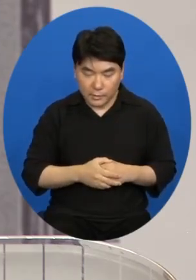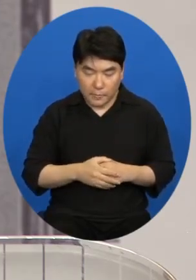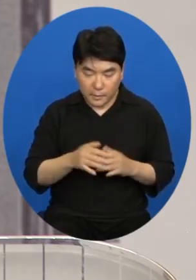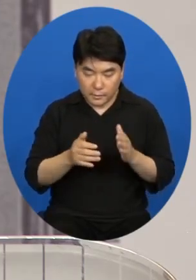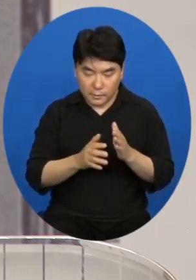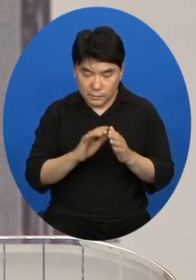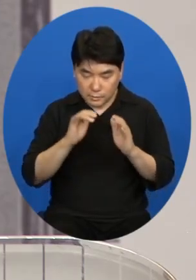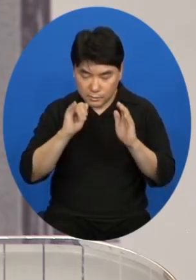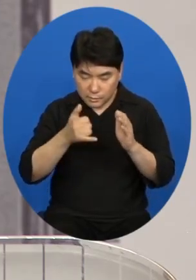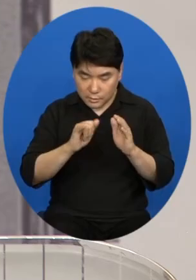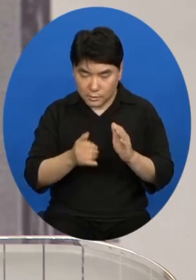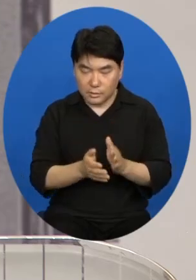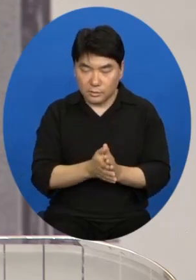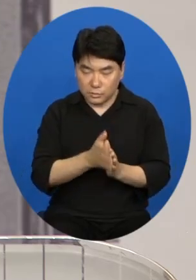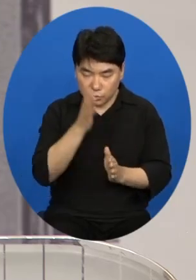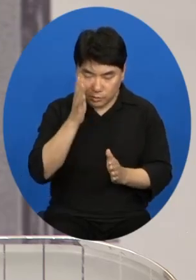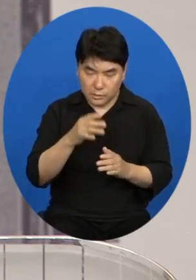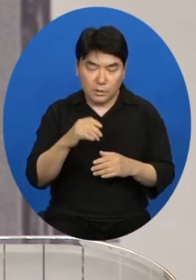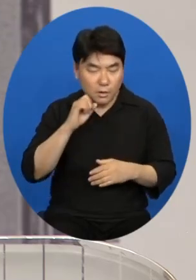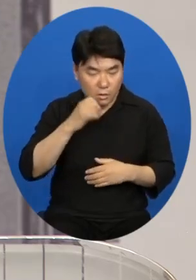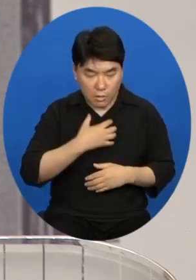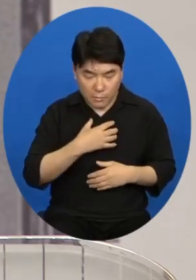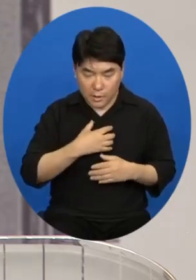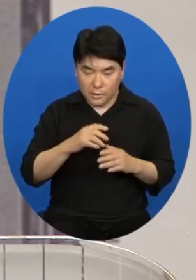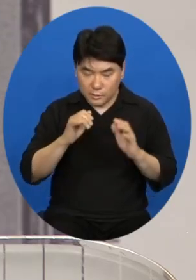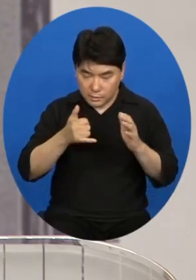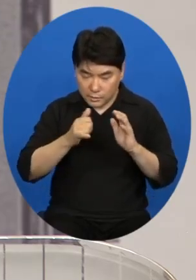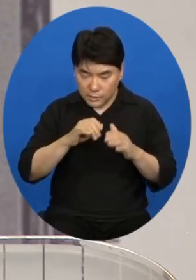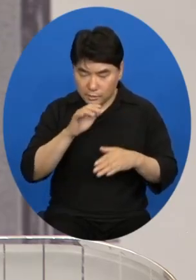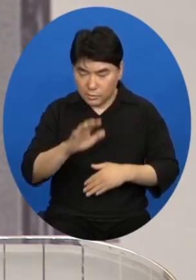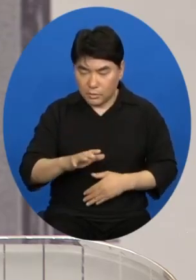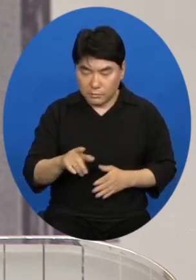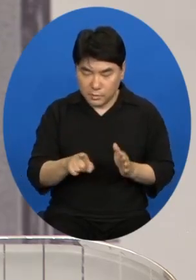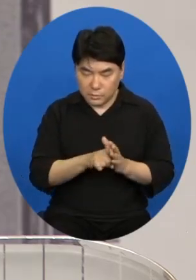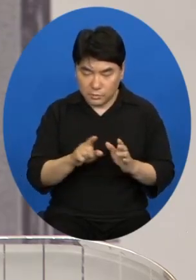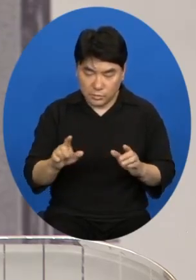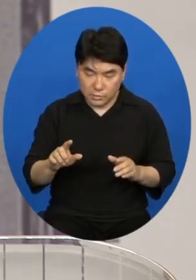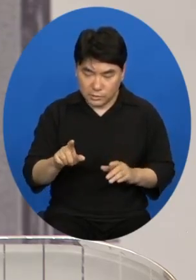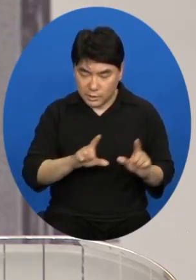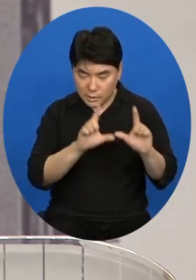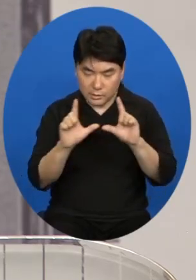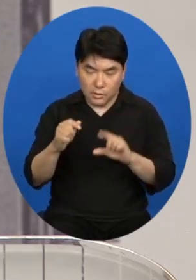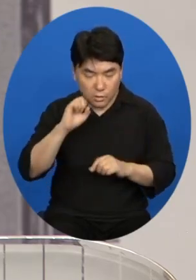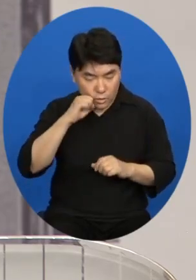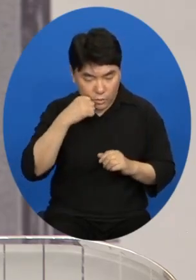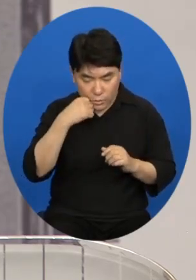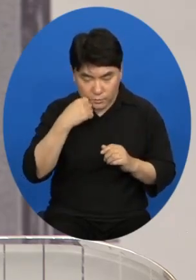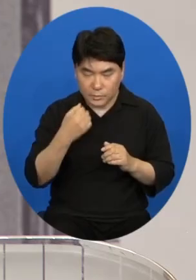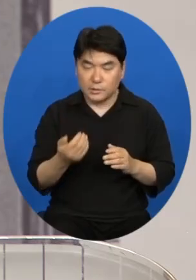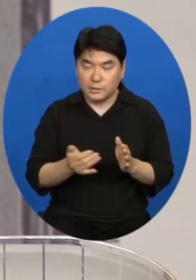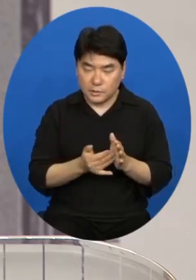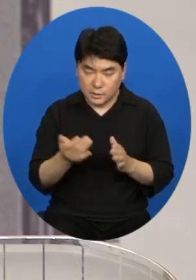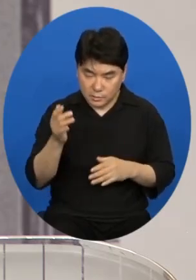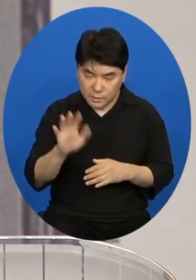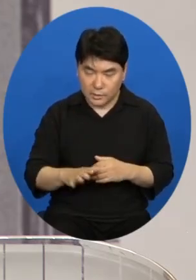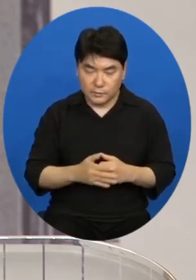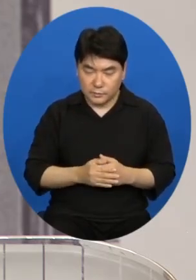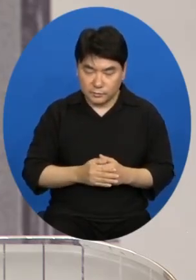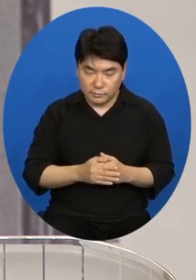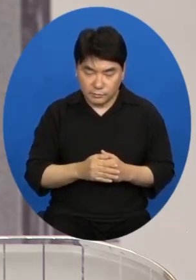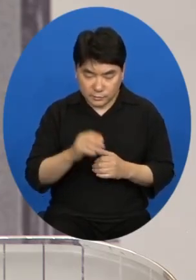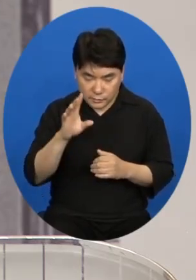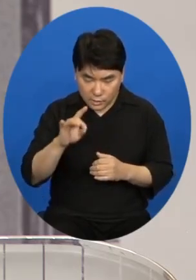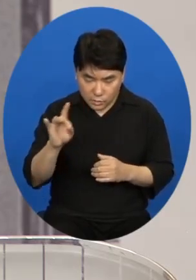세속적인 도시에서, 험한 세상에서 믿음으로 살기가 참 어려운 이 때이지만 때로는 이런 생각이 들 수도